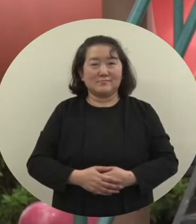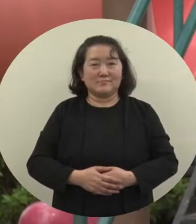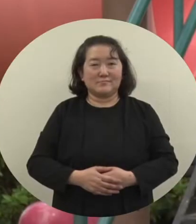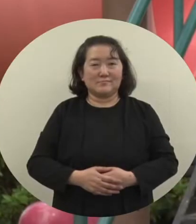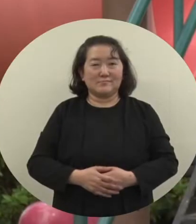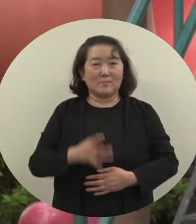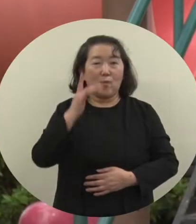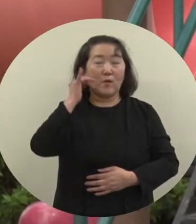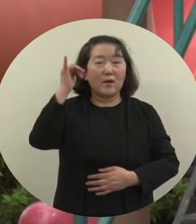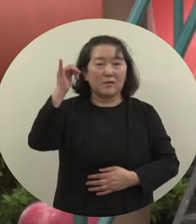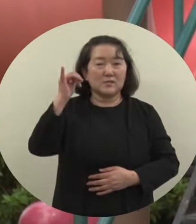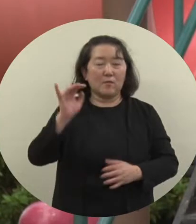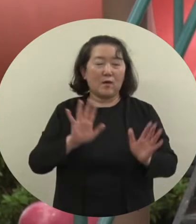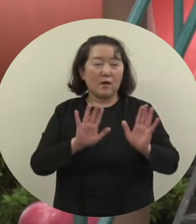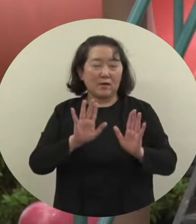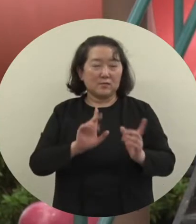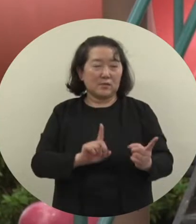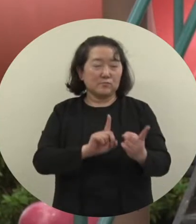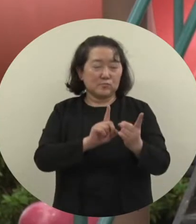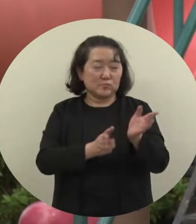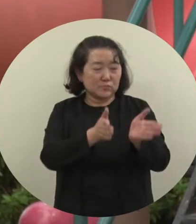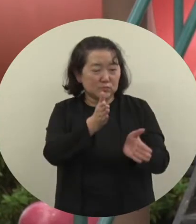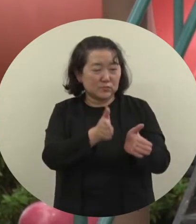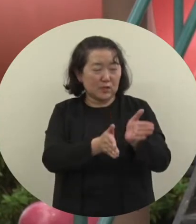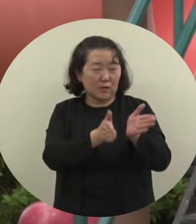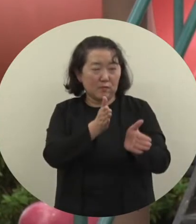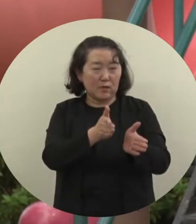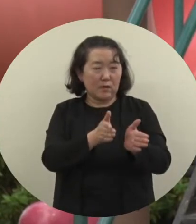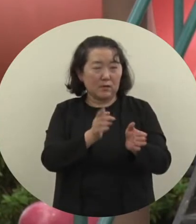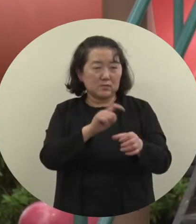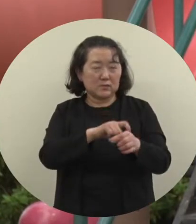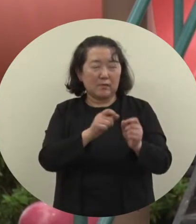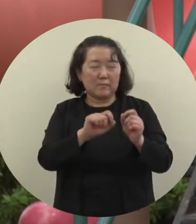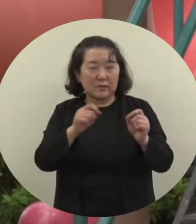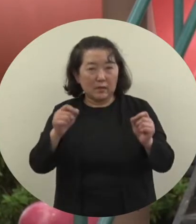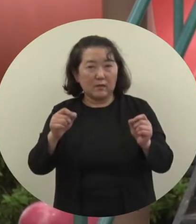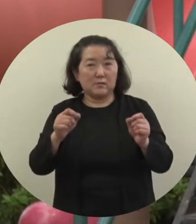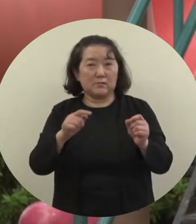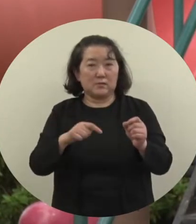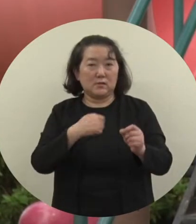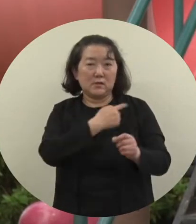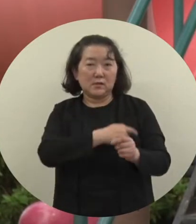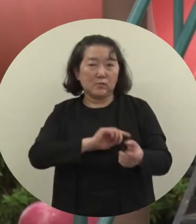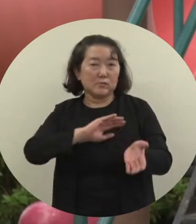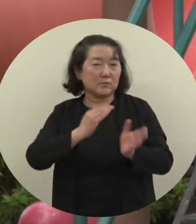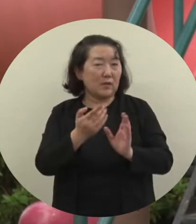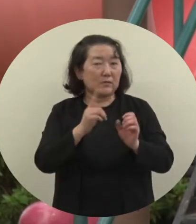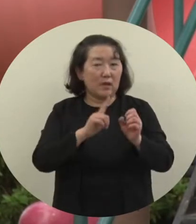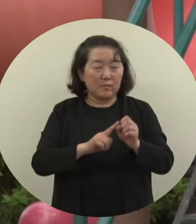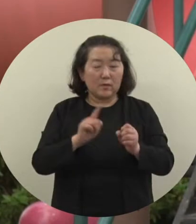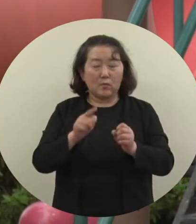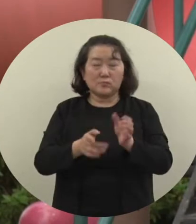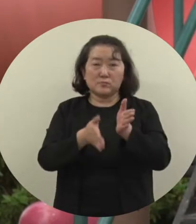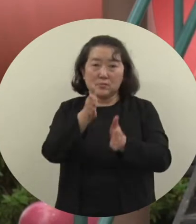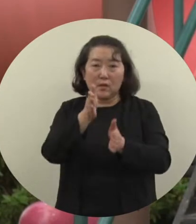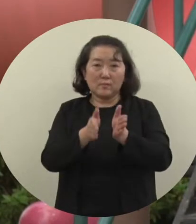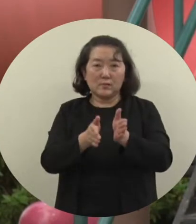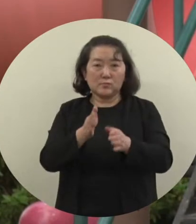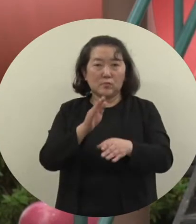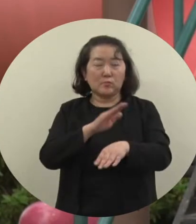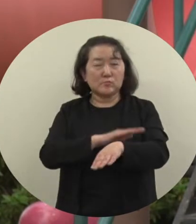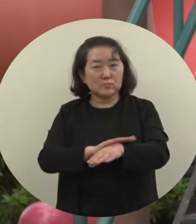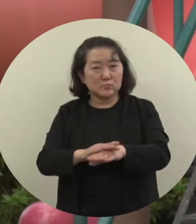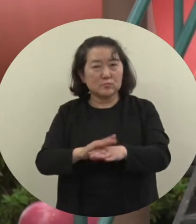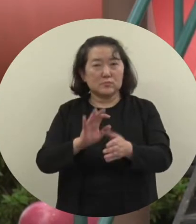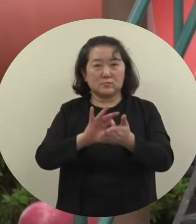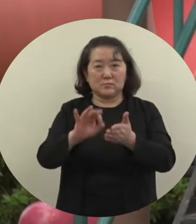お母さんは赤ちゃんと1対1で向き合う時間が長いので、気分転換も兼ねてこうしたサービスを上手に活用